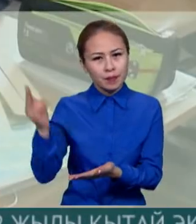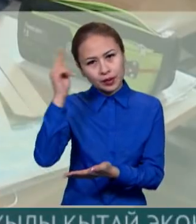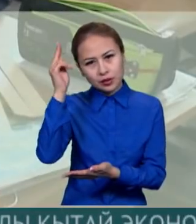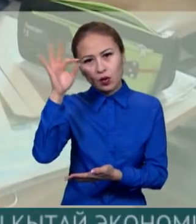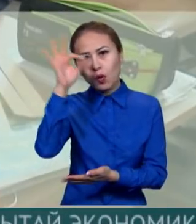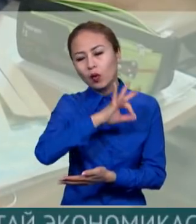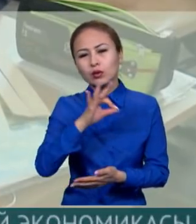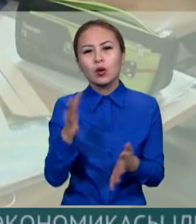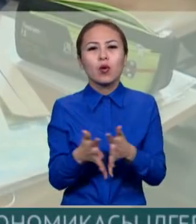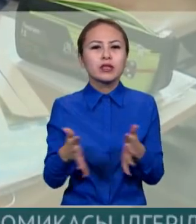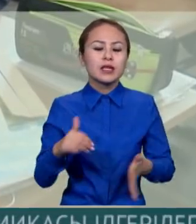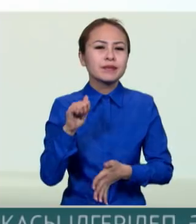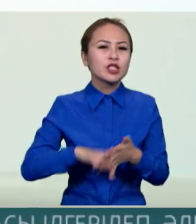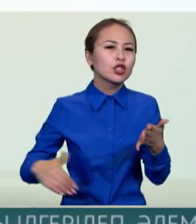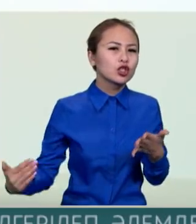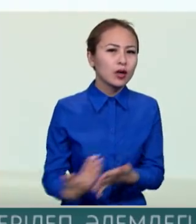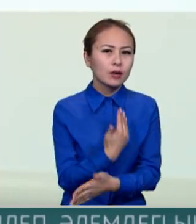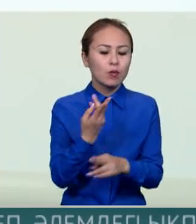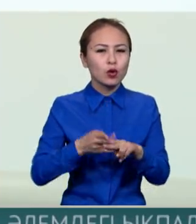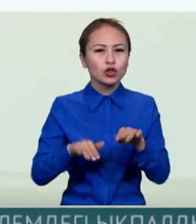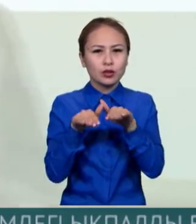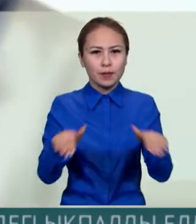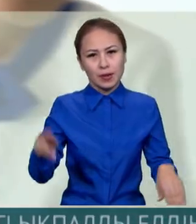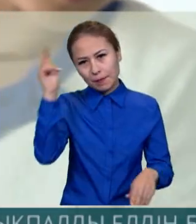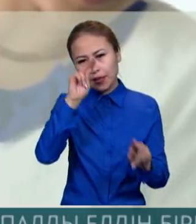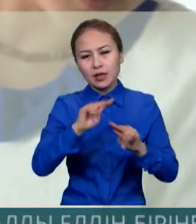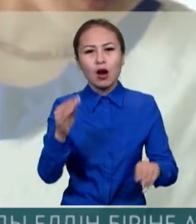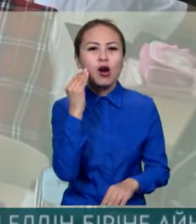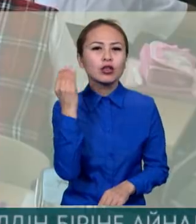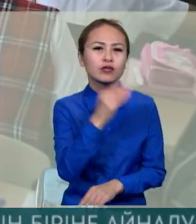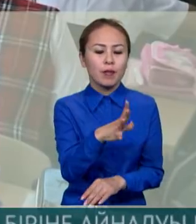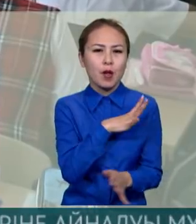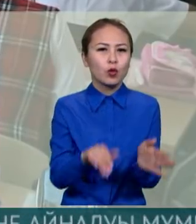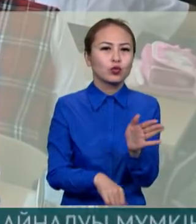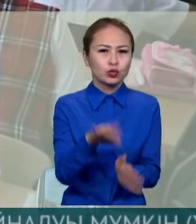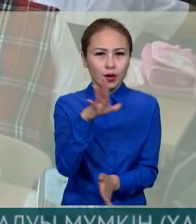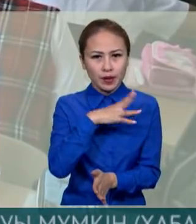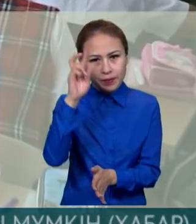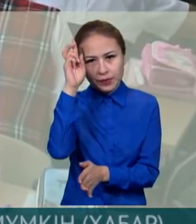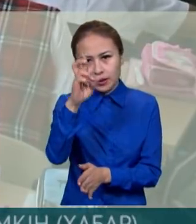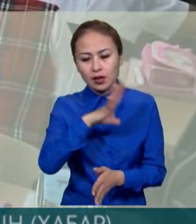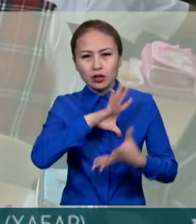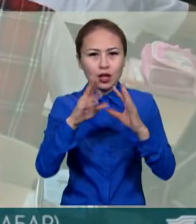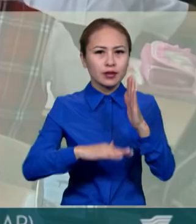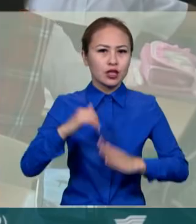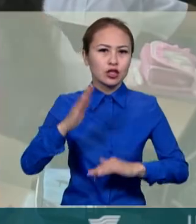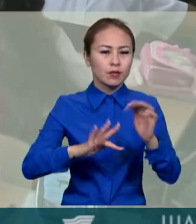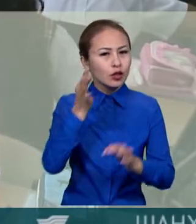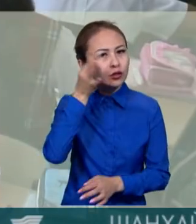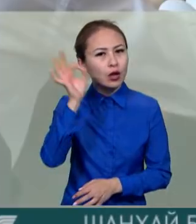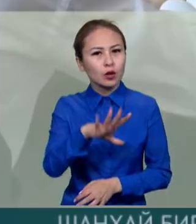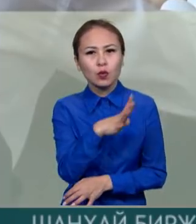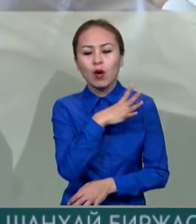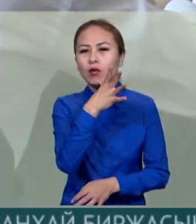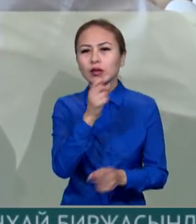балалар қатарды артып келеді. Себебі жаңартылған стандарт бойынша білім беру сапасы жетілдірілген. Бұл ретте дамыған мемлекеттердің озық тәжірибелеріне